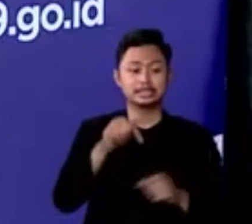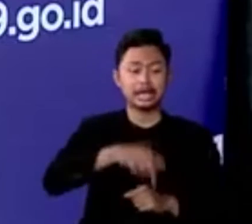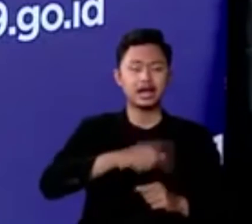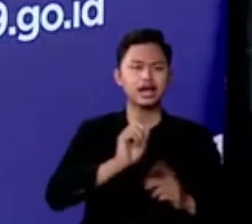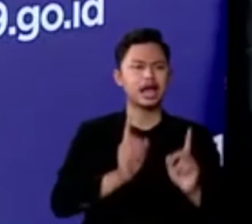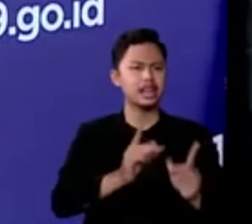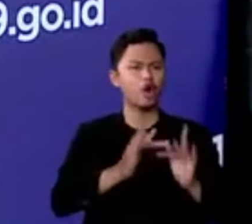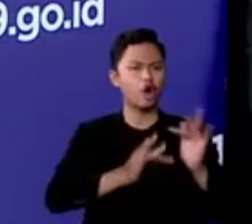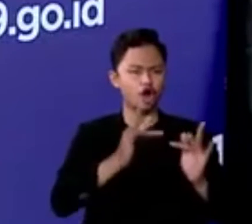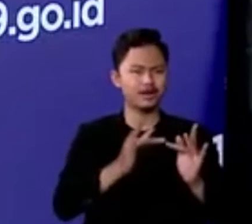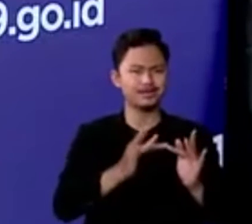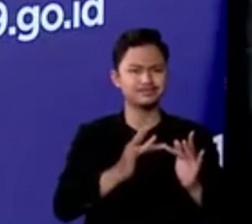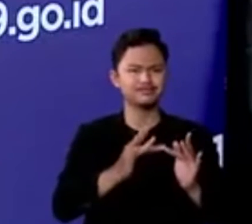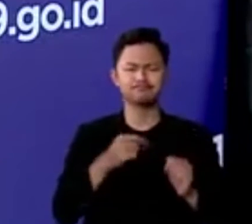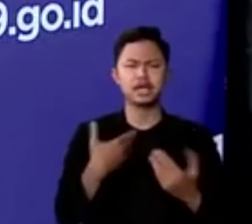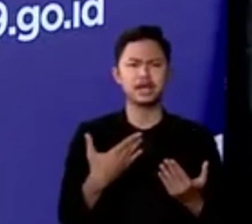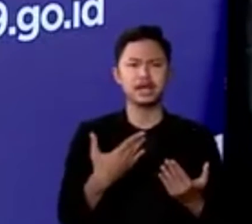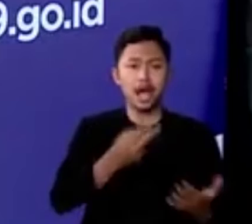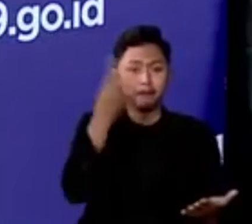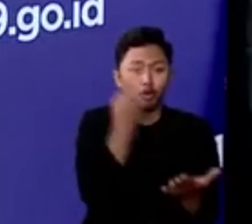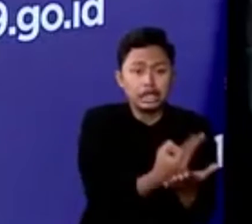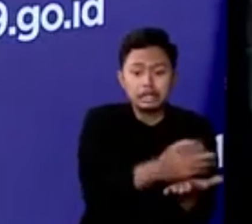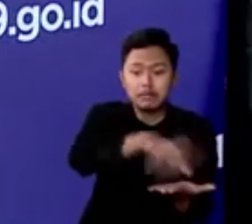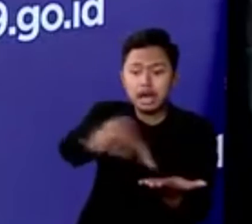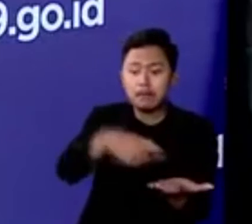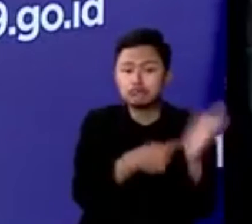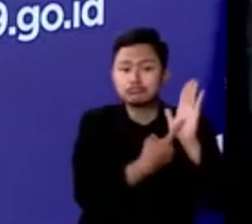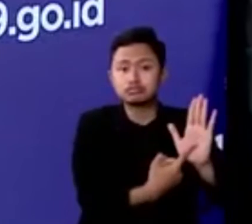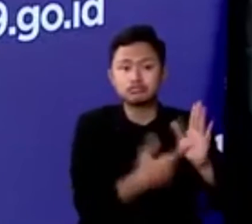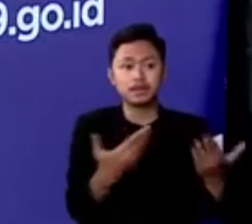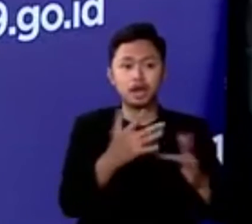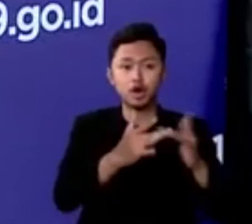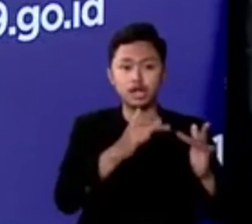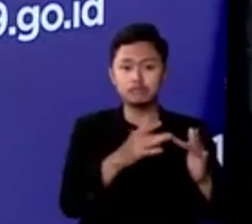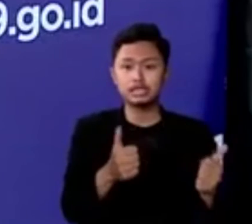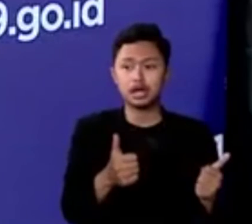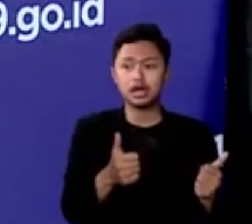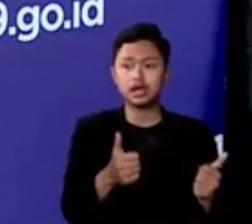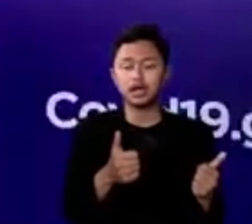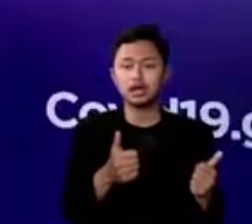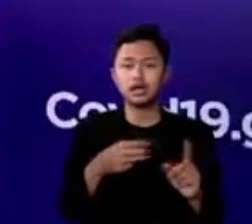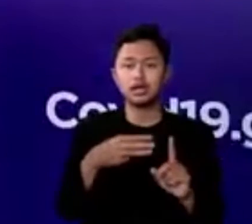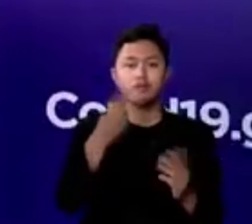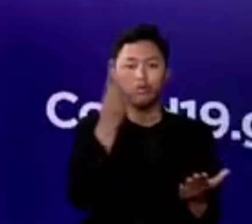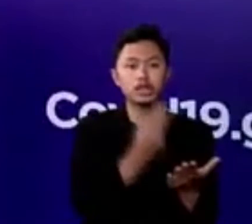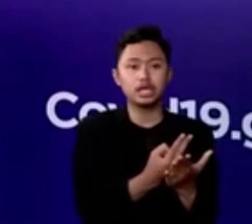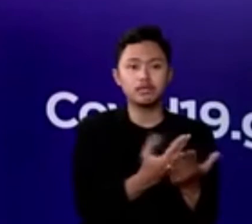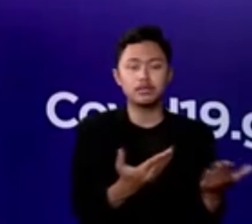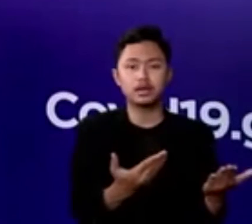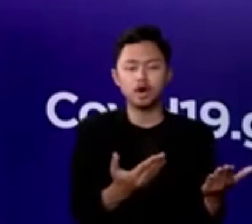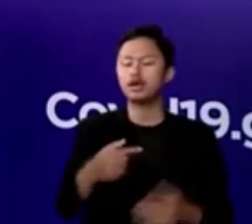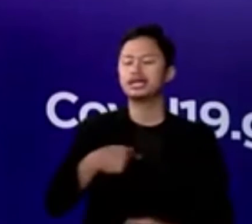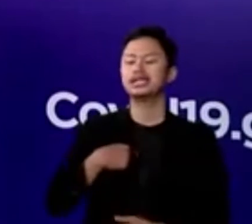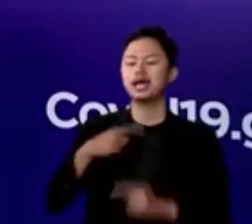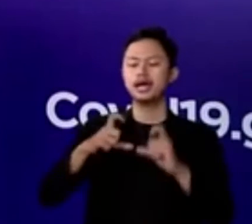persidangan online kan kadang kita harus menunjukkan barang bukti fisik itu gimana memang bisa lewat online nah biasanya itu akan kita scan